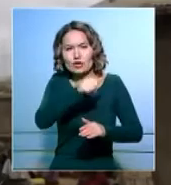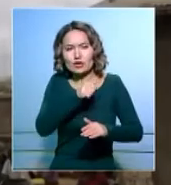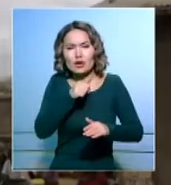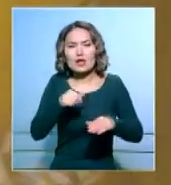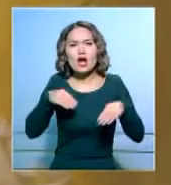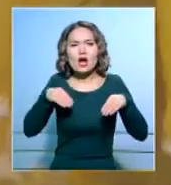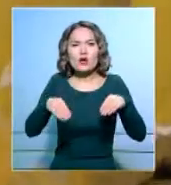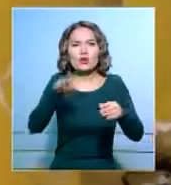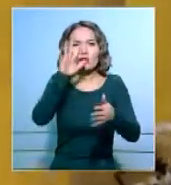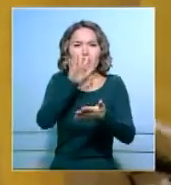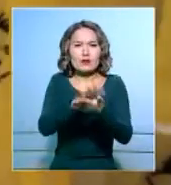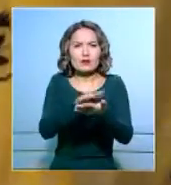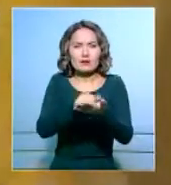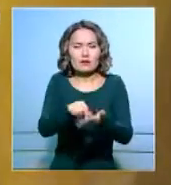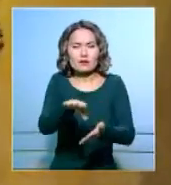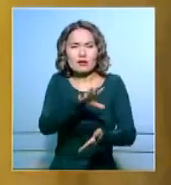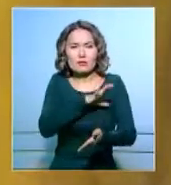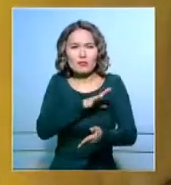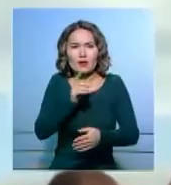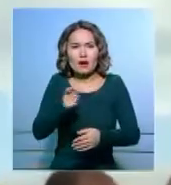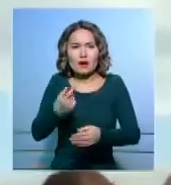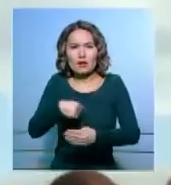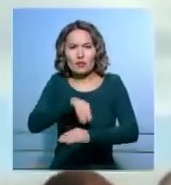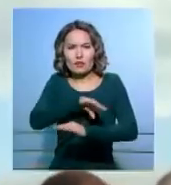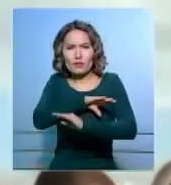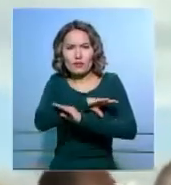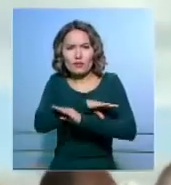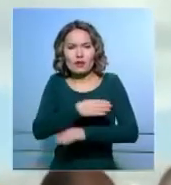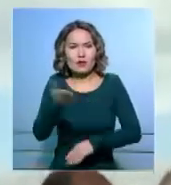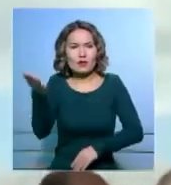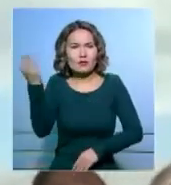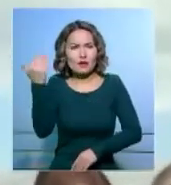100 мыңдаған адам қаза тапқан.